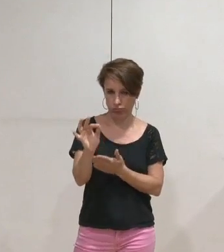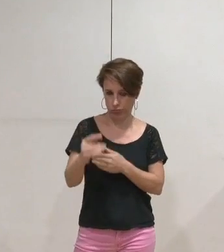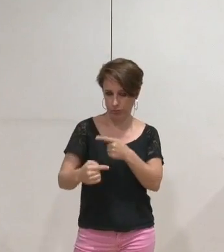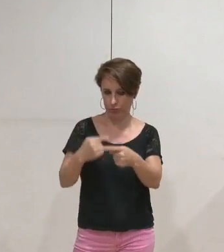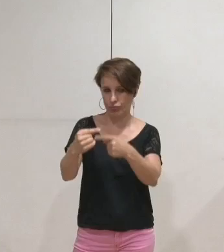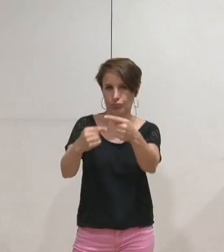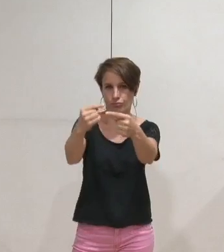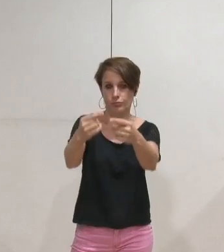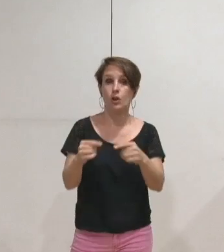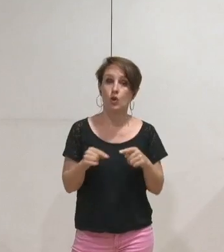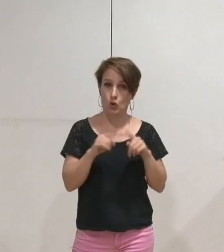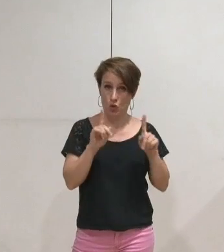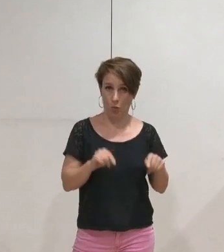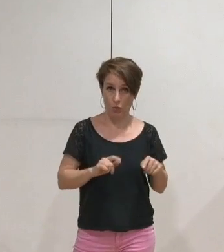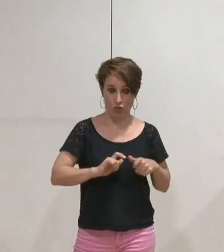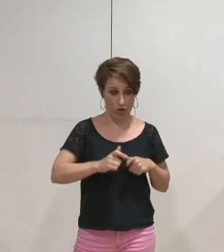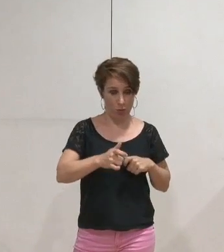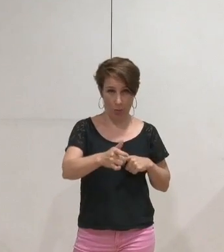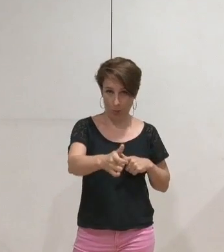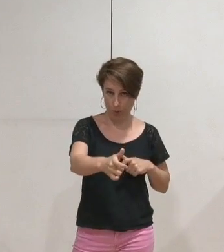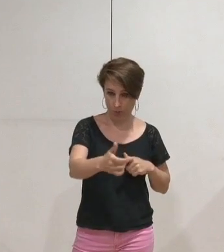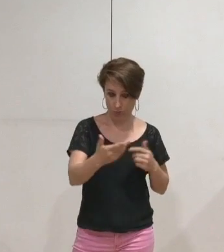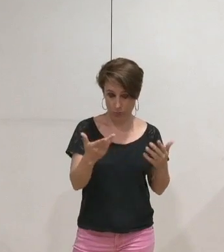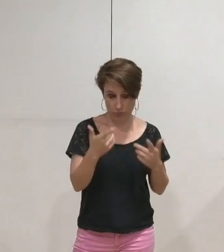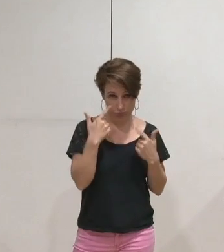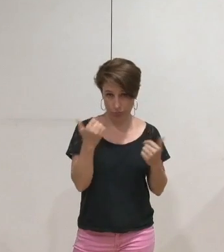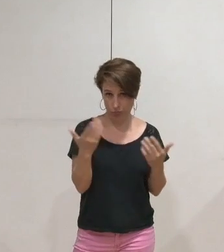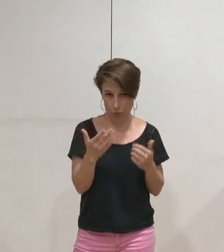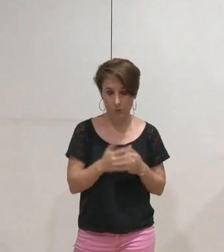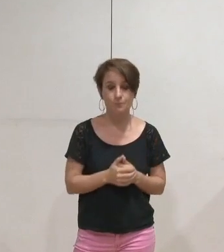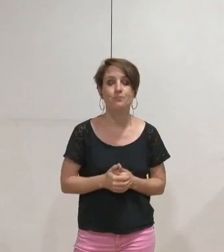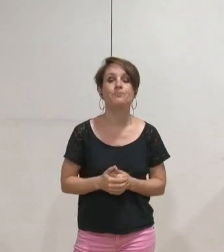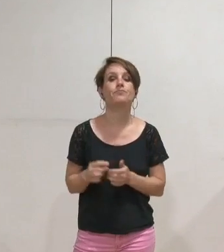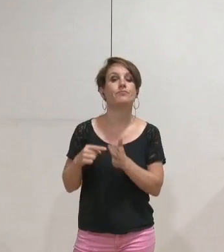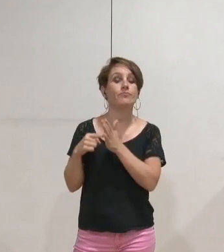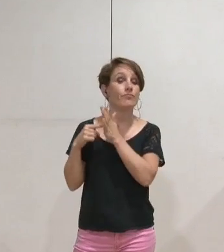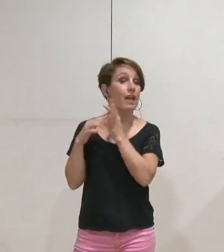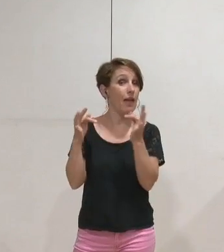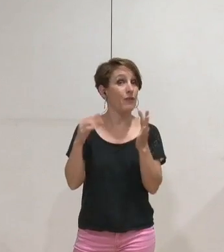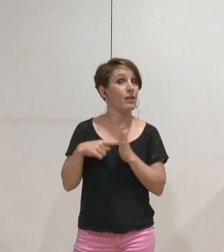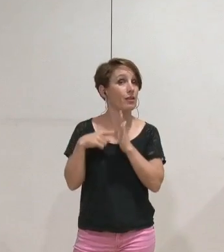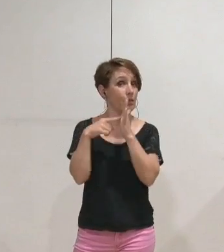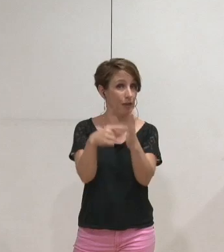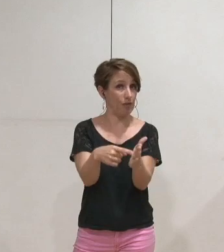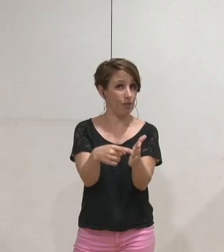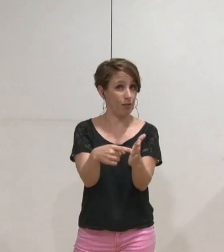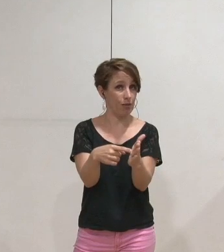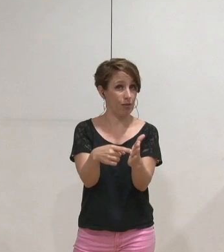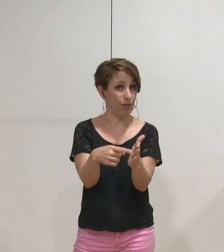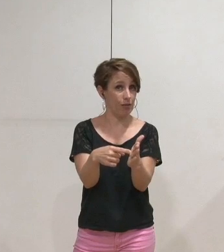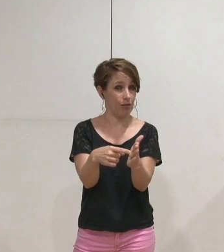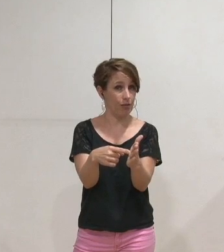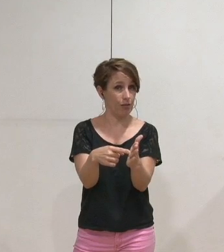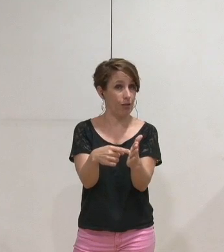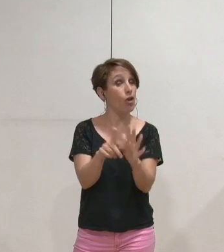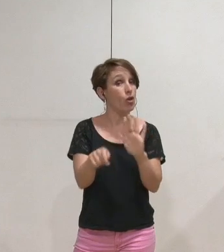du budget dès lors c'est que sur la dette vous êtes alors que